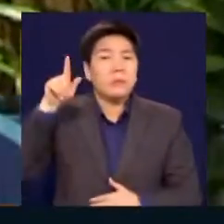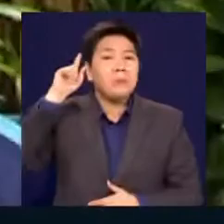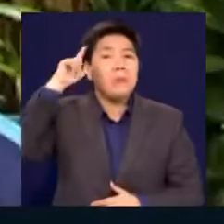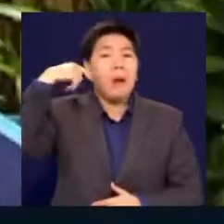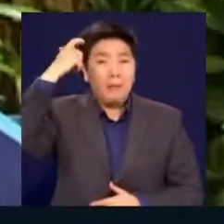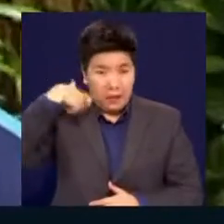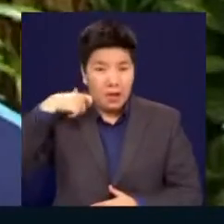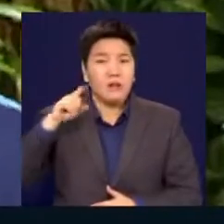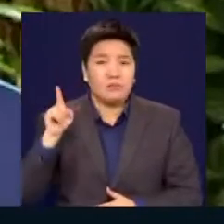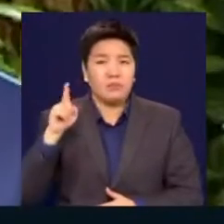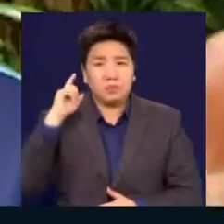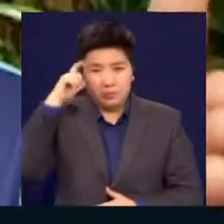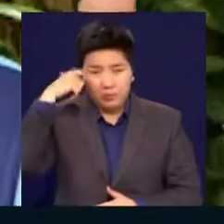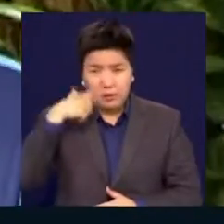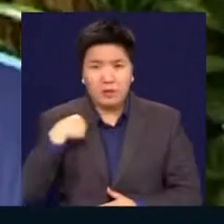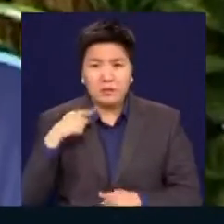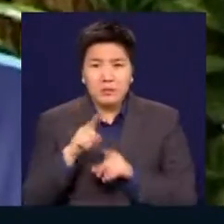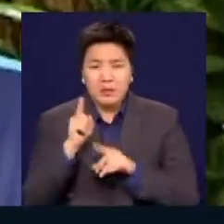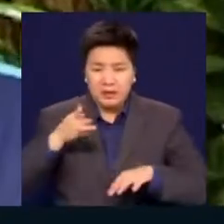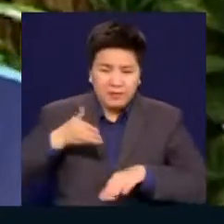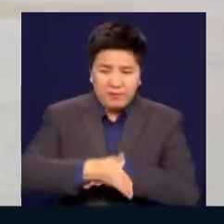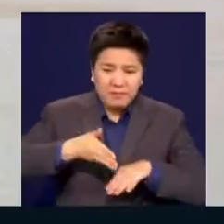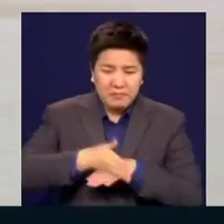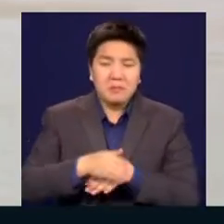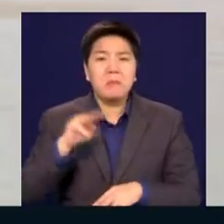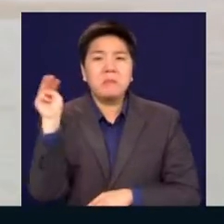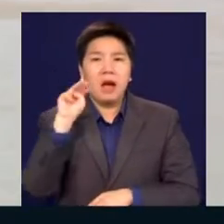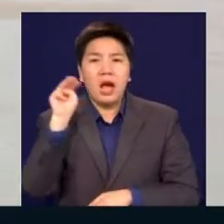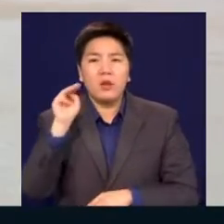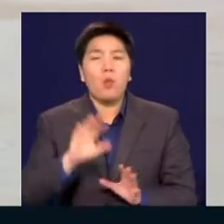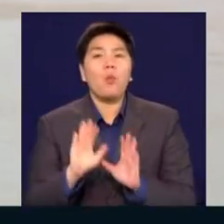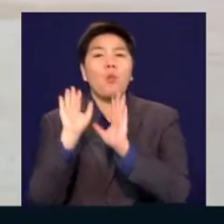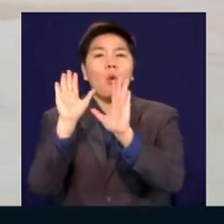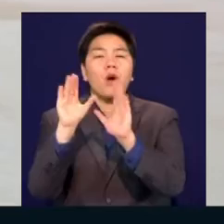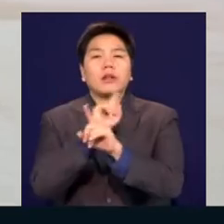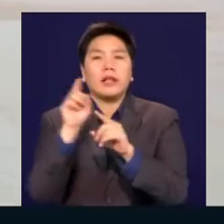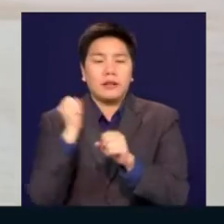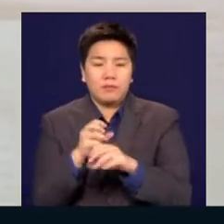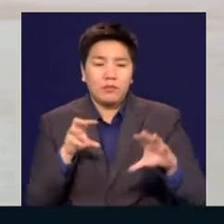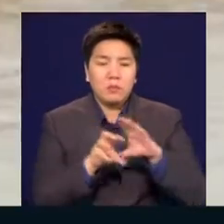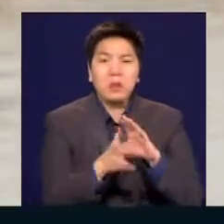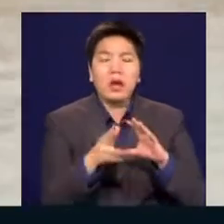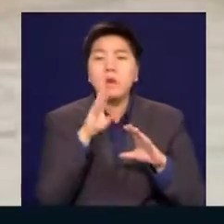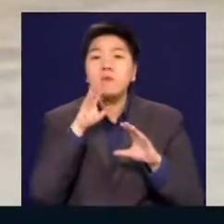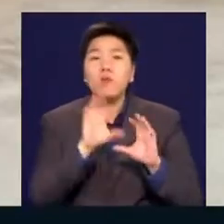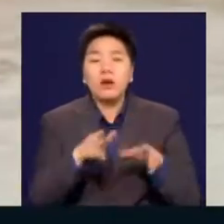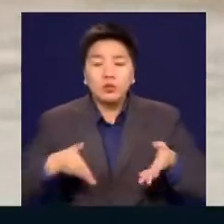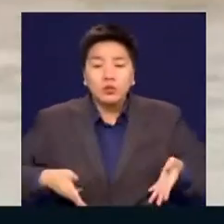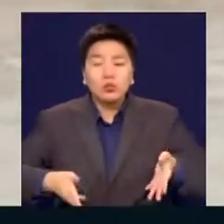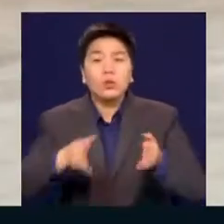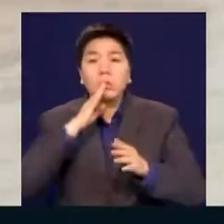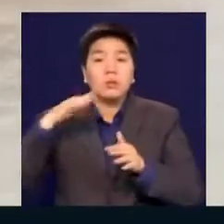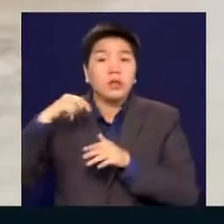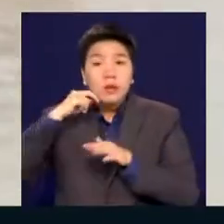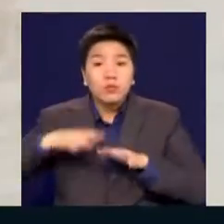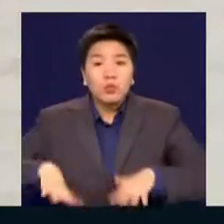ราะเป็นลุงเลื่อยไม้ขนาดใหญ่ครับเขาไม้เก็บไว้แต่ไม่ได้เก็บเข้าลงครับไว้ริมถนนริมทาง